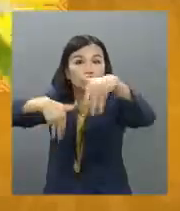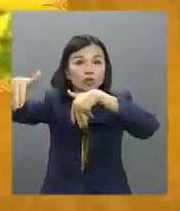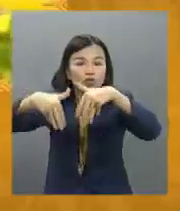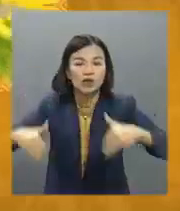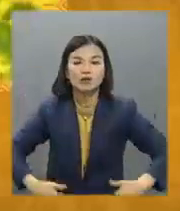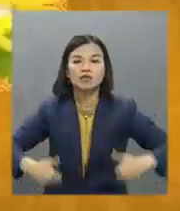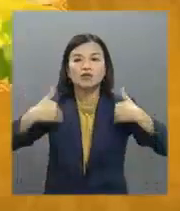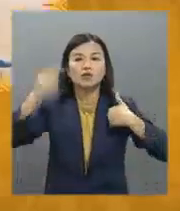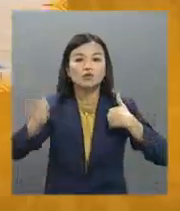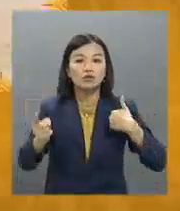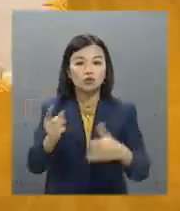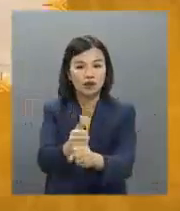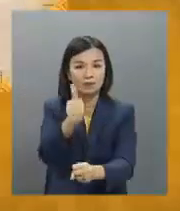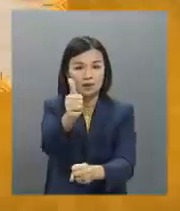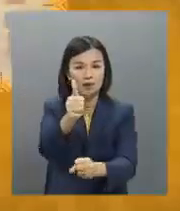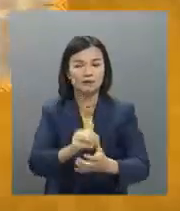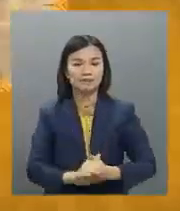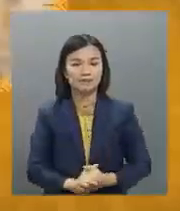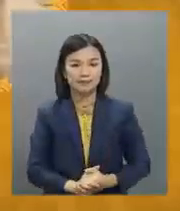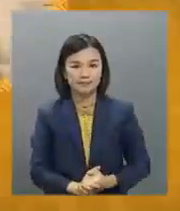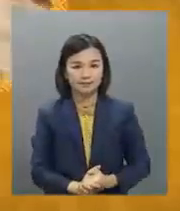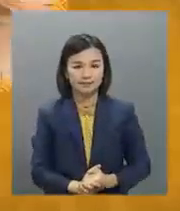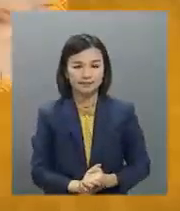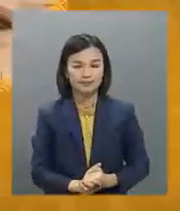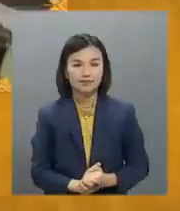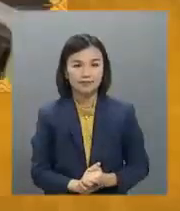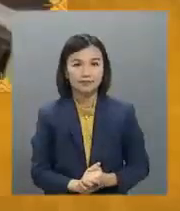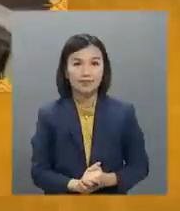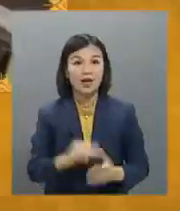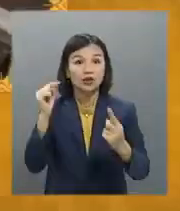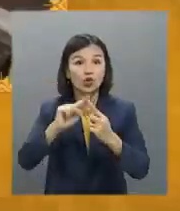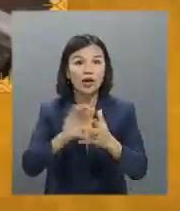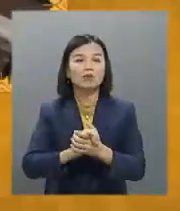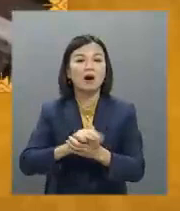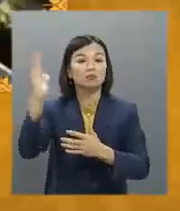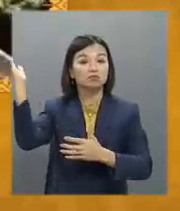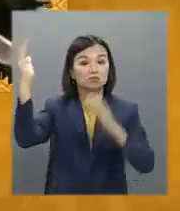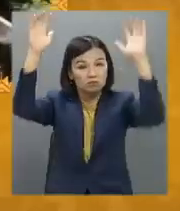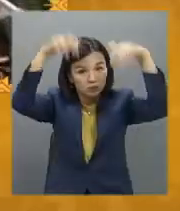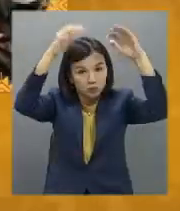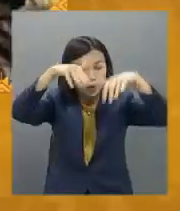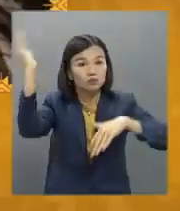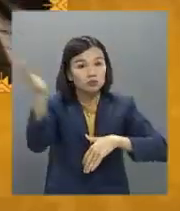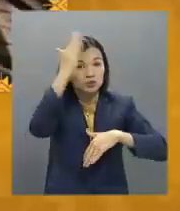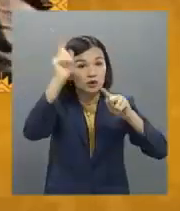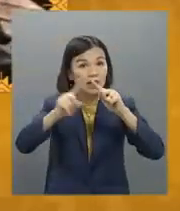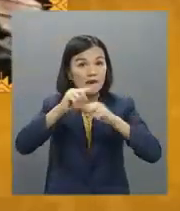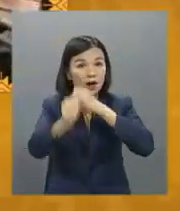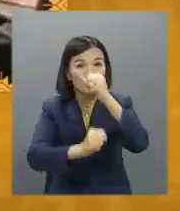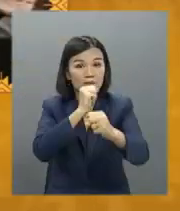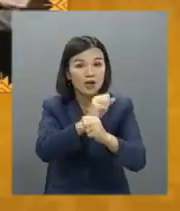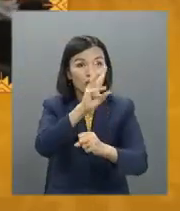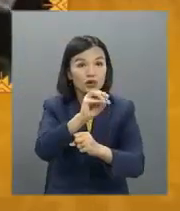ฟูจนประชาชนกลับไปดำรงชีวิตตามปกติด้านวาตภัยเมื่อเดือนมกราค